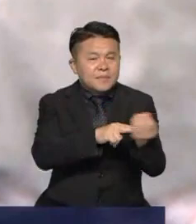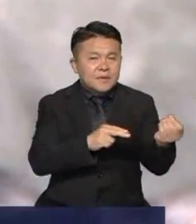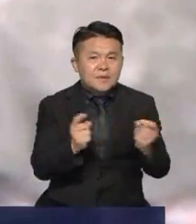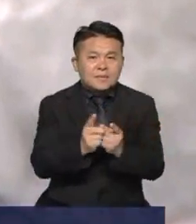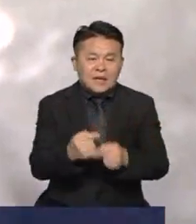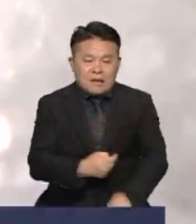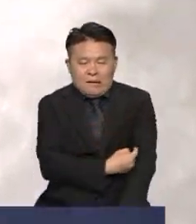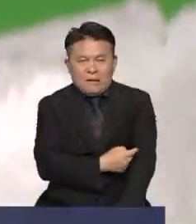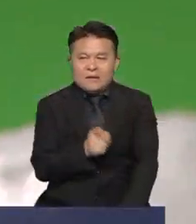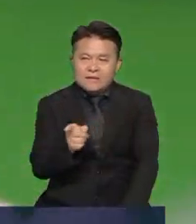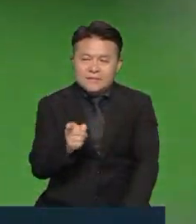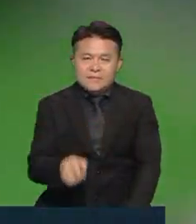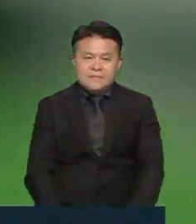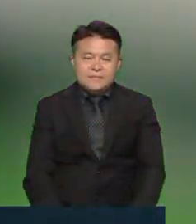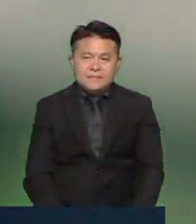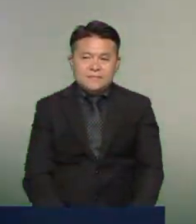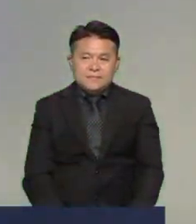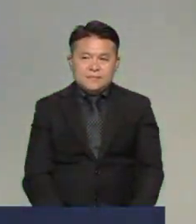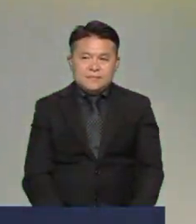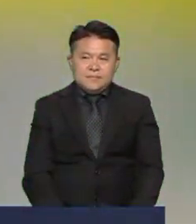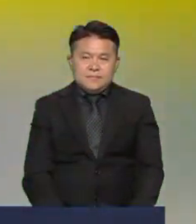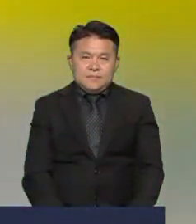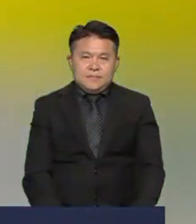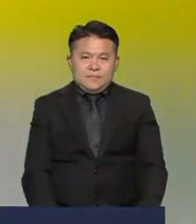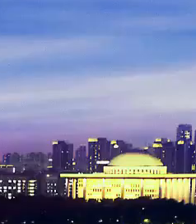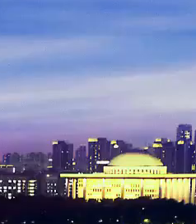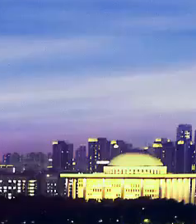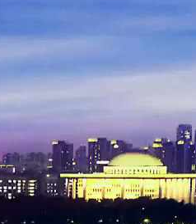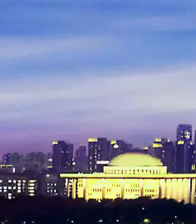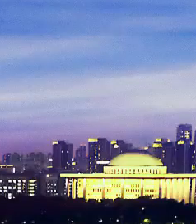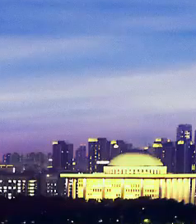유통하거나 직접 투약한 혐의를 받습니다